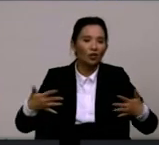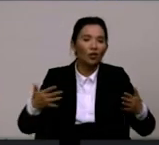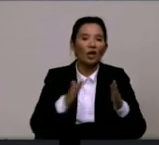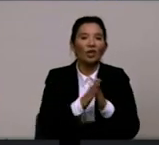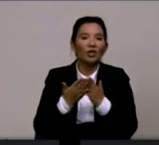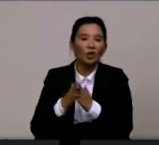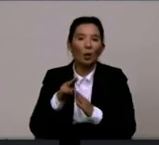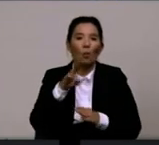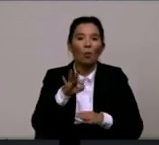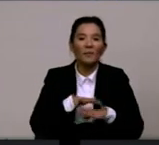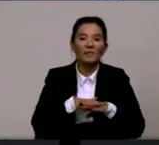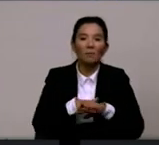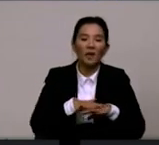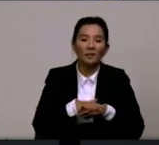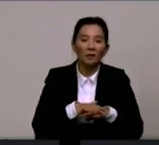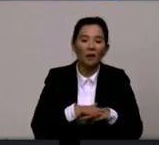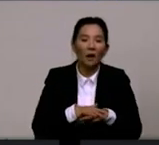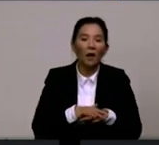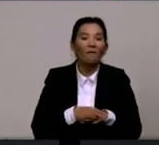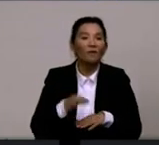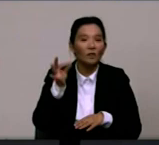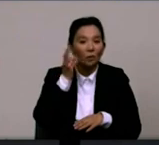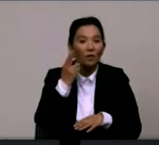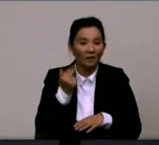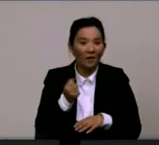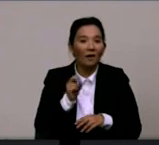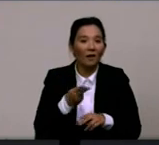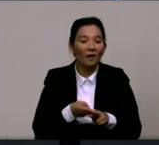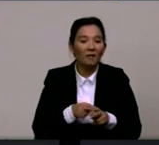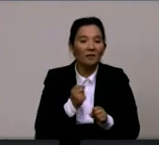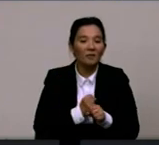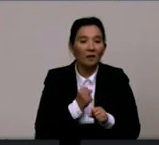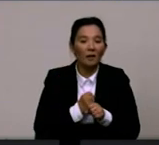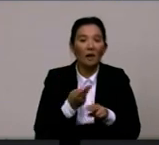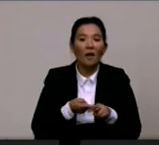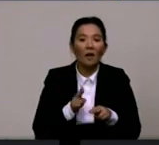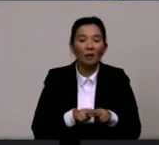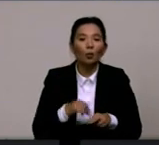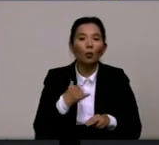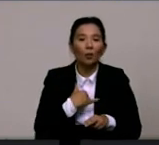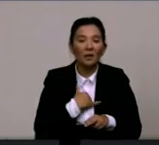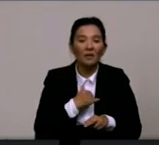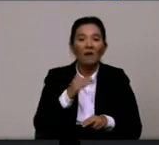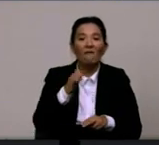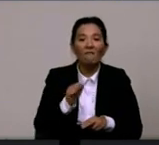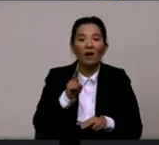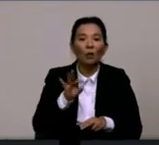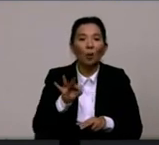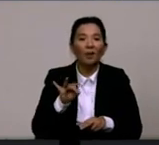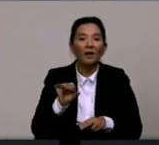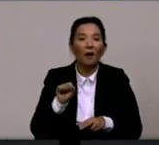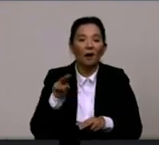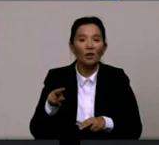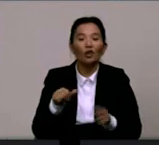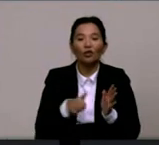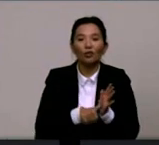по математике? Вспомнили, да, как это решается? Это у нас n факториал. То